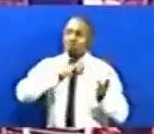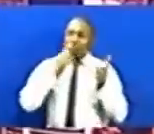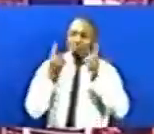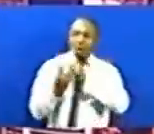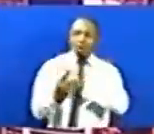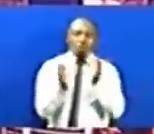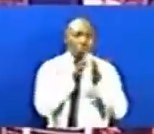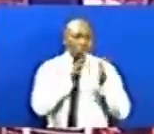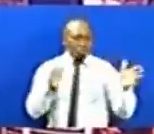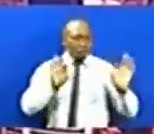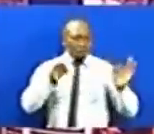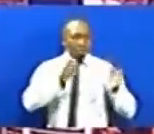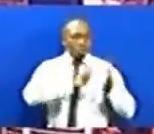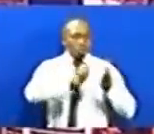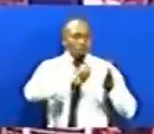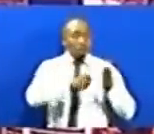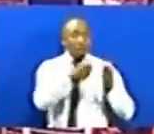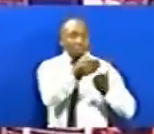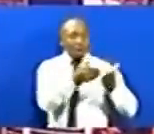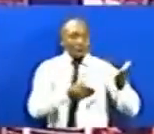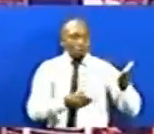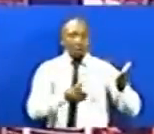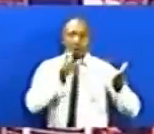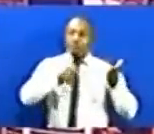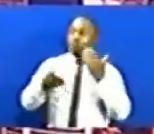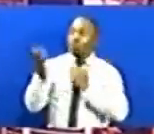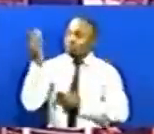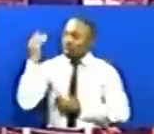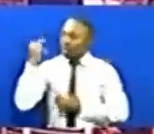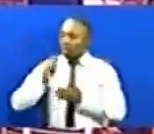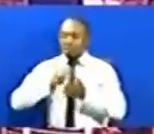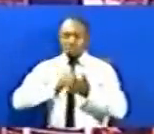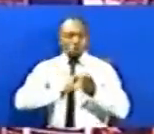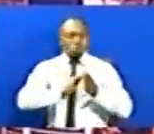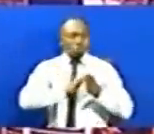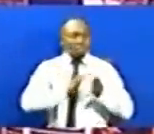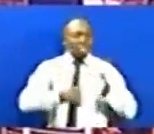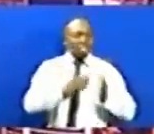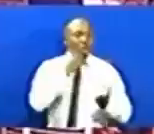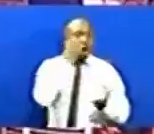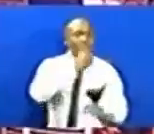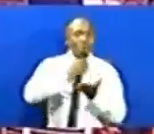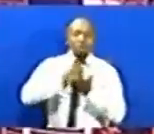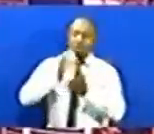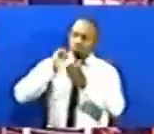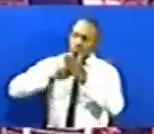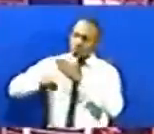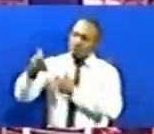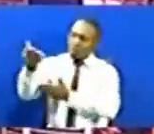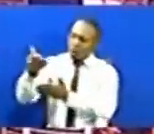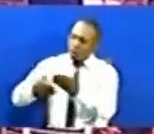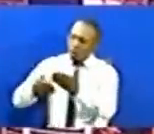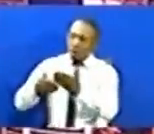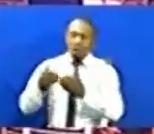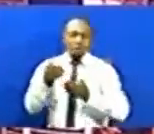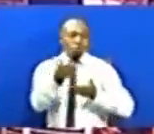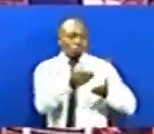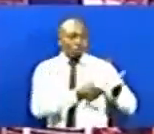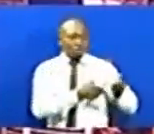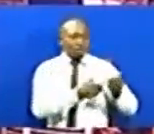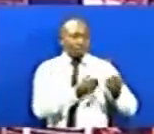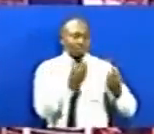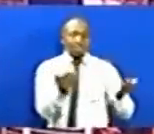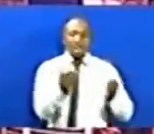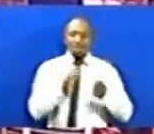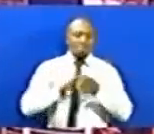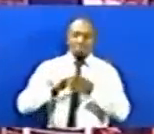mabadiliko makubwa katika uandishi huu wa barua, ambao mara kadhaa watu walitumia njia ya posta kutuma na kupokea barua, ambapo kwa sasa